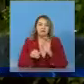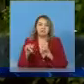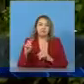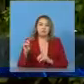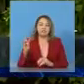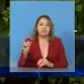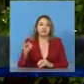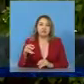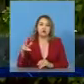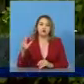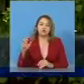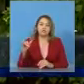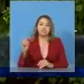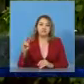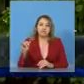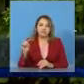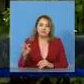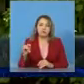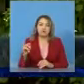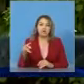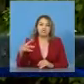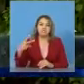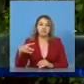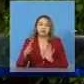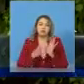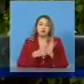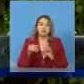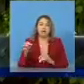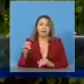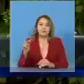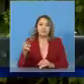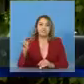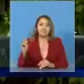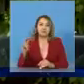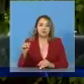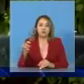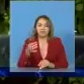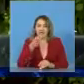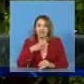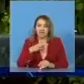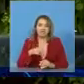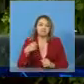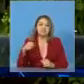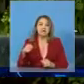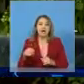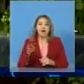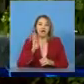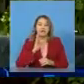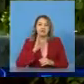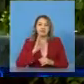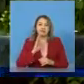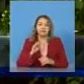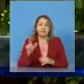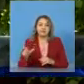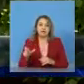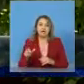ингаверин, 300 ампулы цефтриаксон, 29 ампулы дексамизон тәркіленді. Әйел адамнан